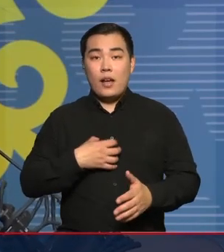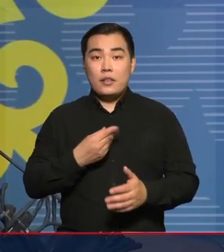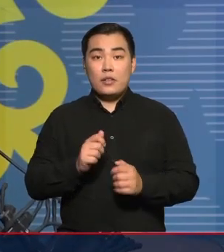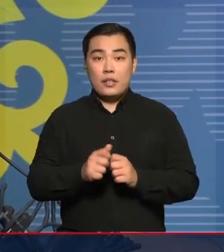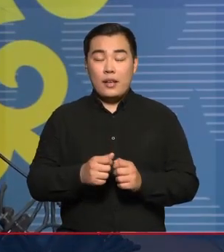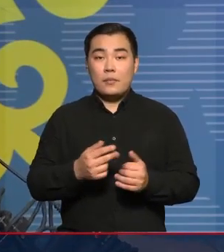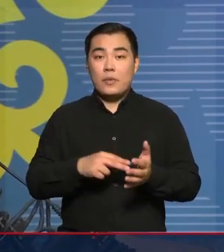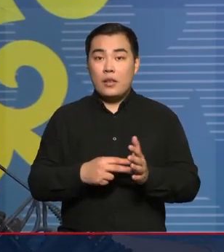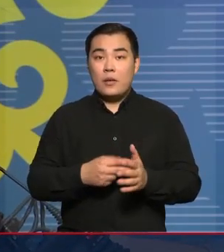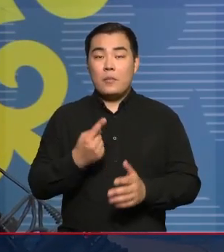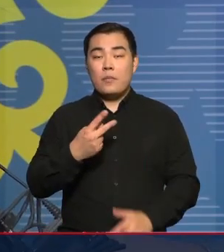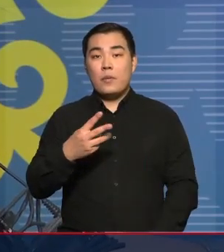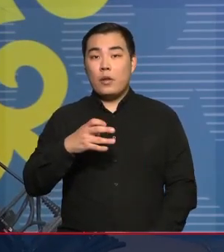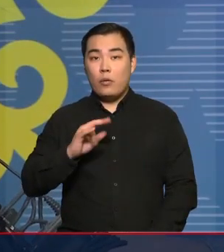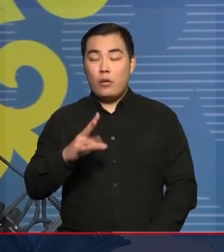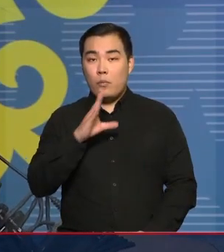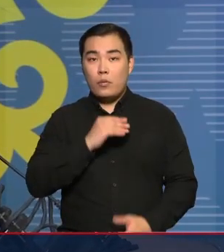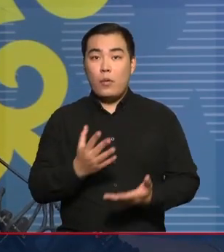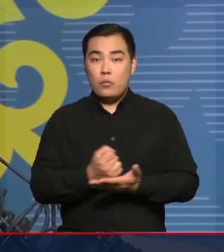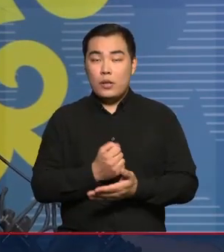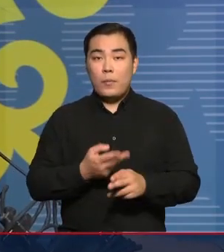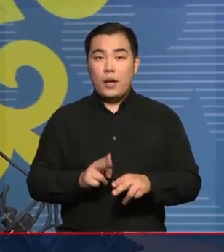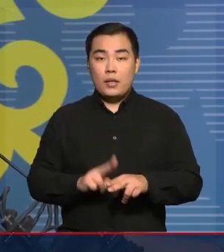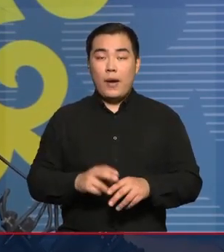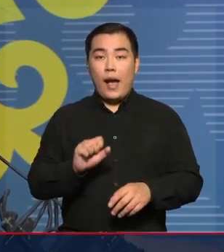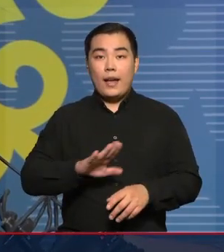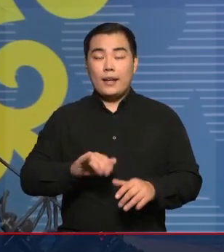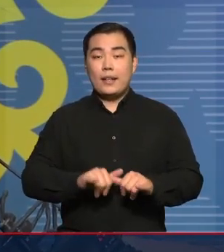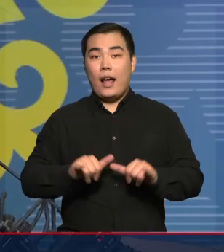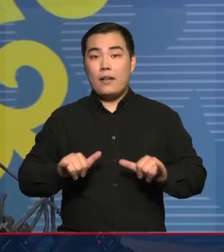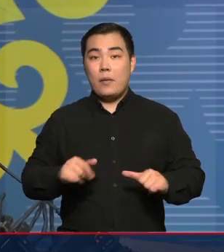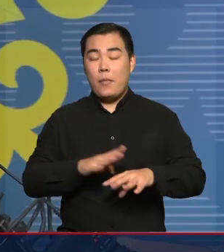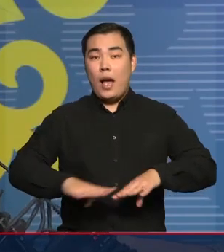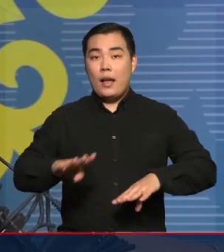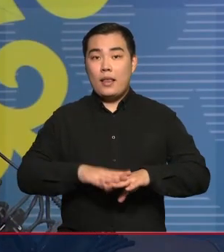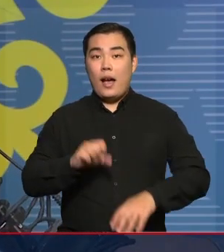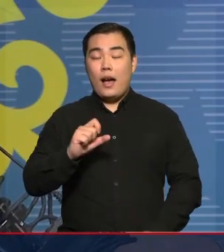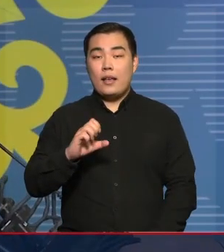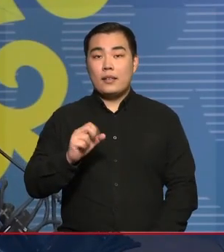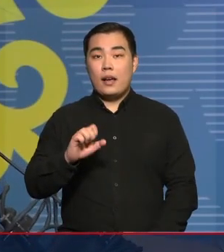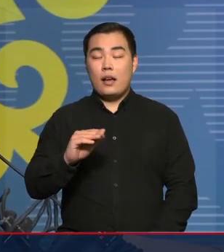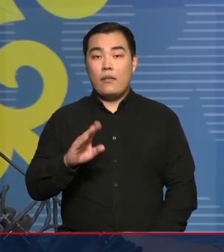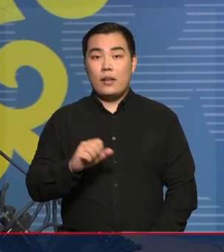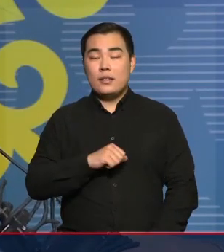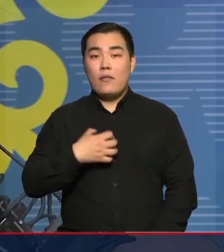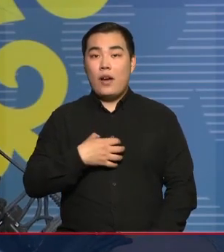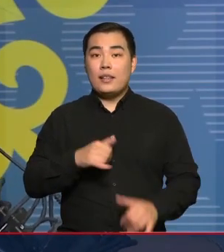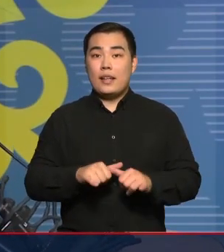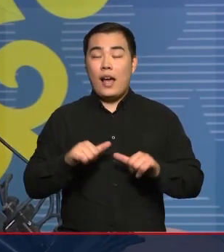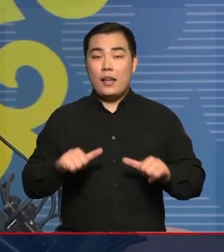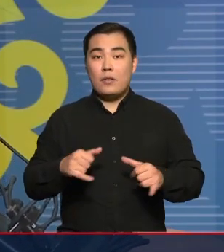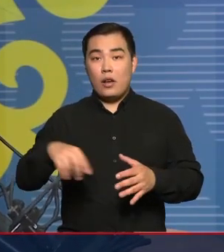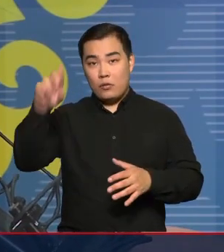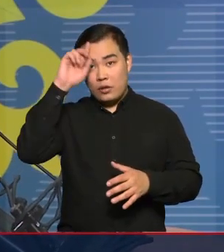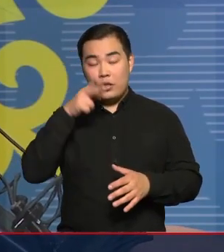бюджеті кейін бірнеше миллионға жетуі мүмкін. Сондай-ақ Азия Даму Банкінің президенті Асакава дамушы мемлекеттерді